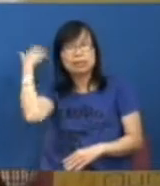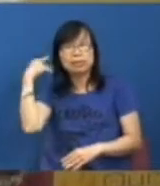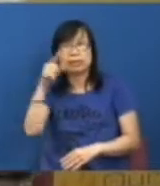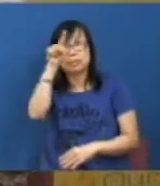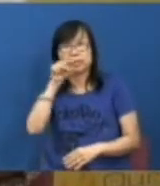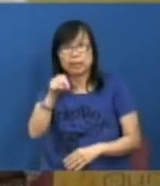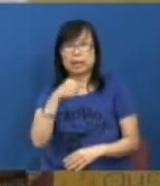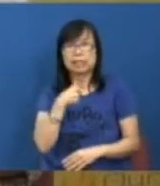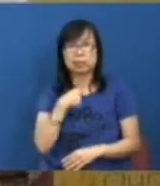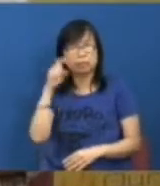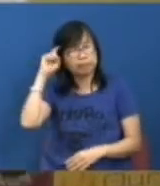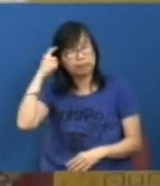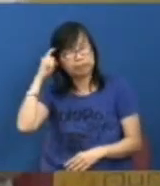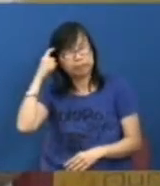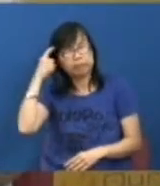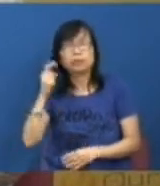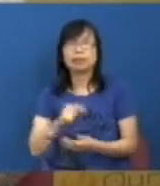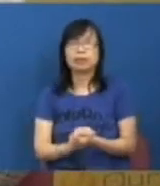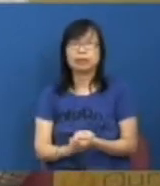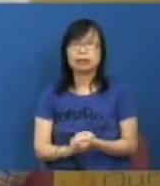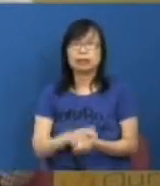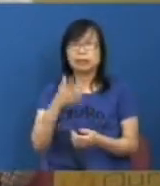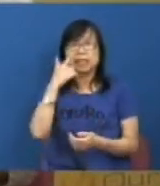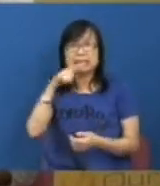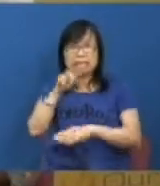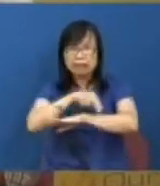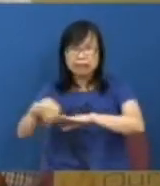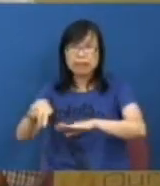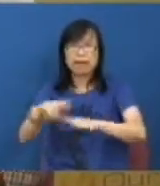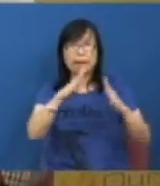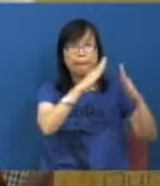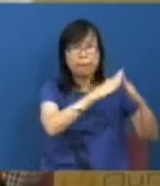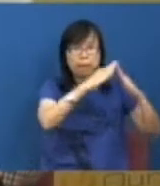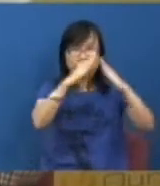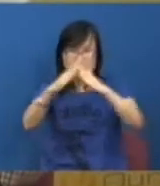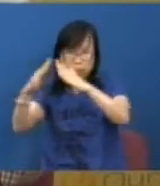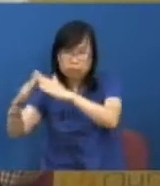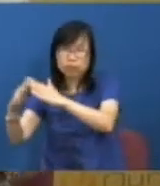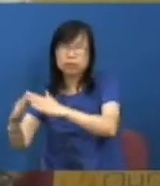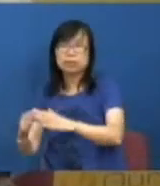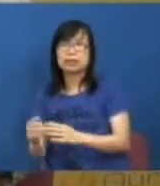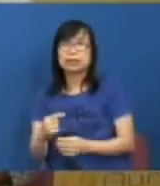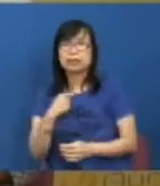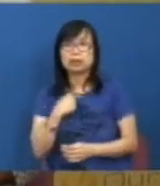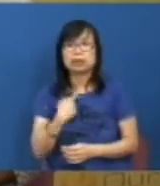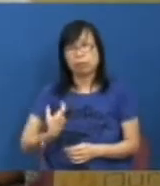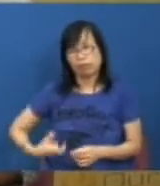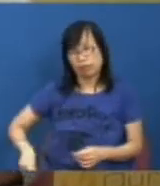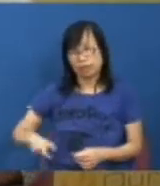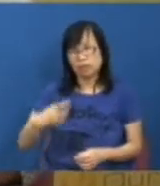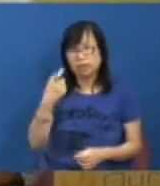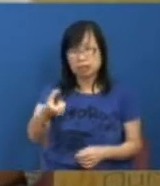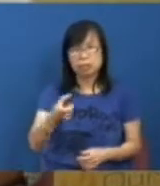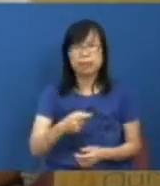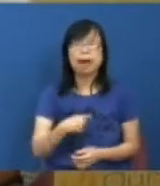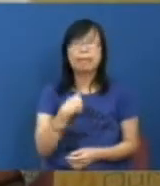我哋反思就係一樣嘢？過去新界原居民點解佢哋間間屋，即係你估真係佢哋想使多啲錢咩？但係佢哋係咪有